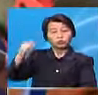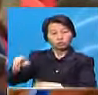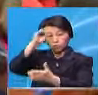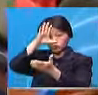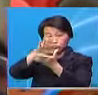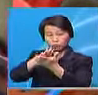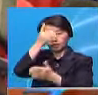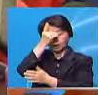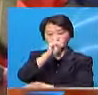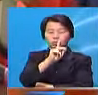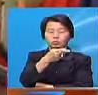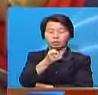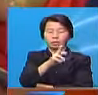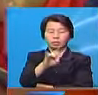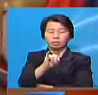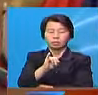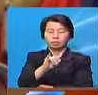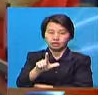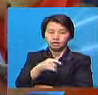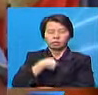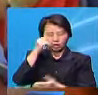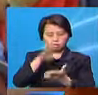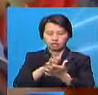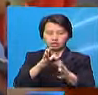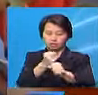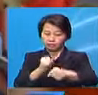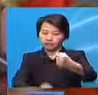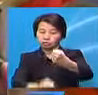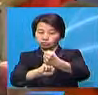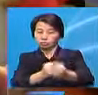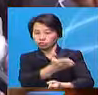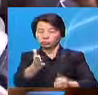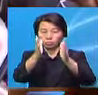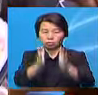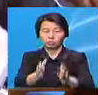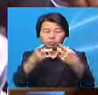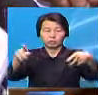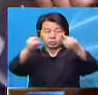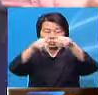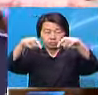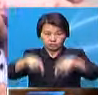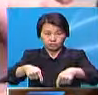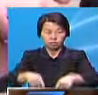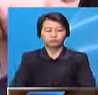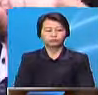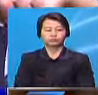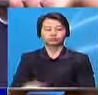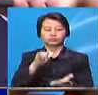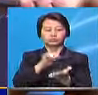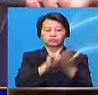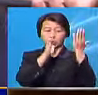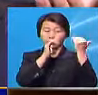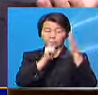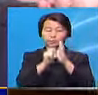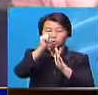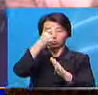Saya percaya insyaAllah lah akan dapatlah sokongan daripada semua orang Kuala nanti. Dan itu bermakna harapan yang tinggi para